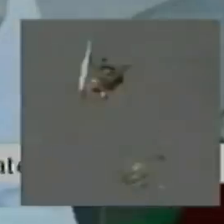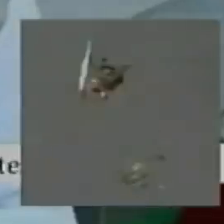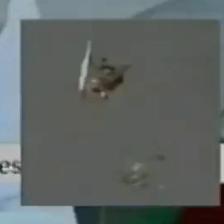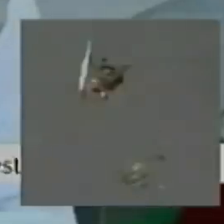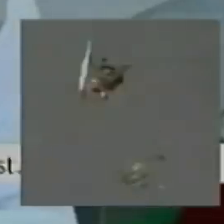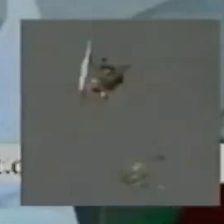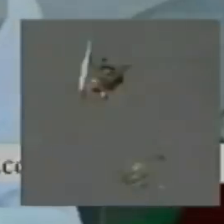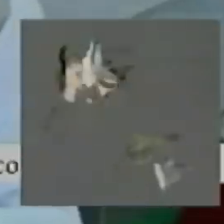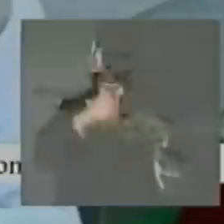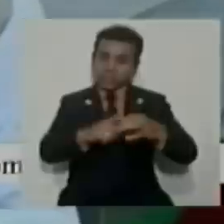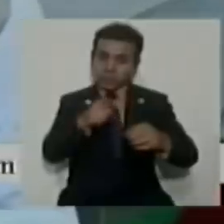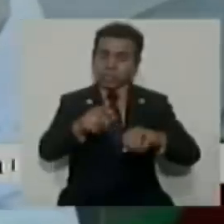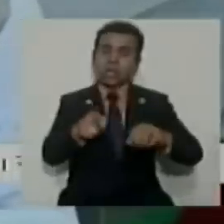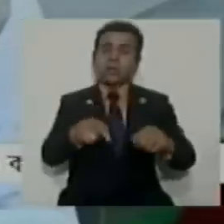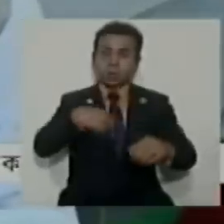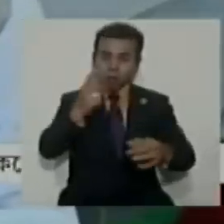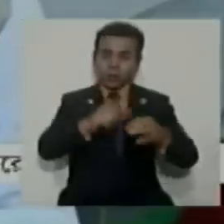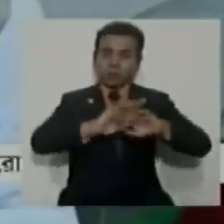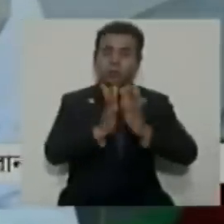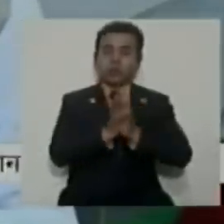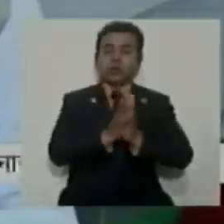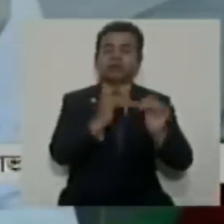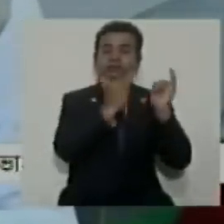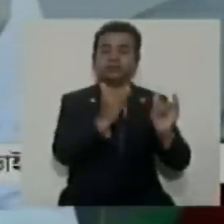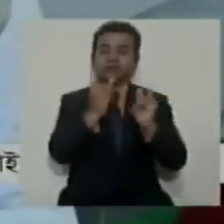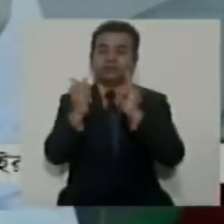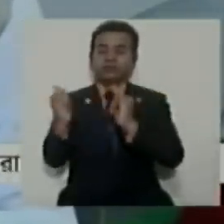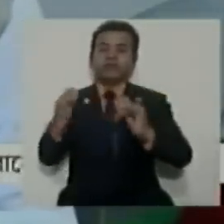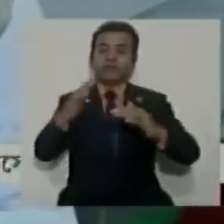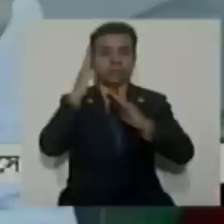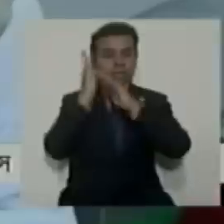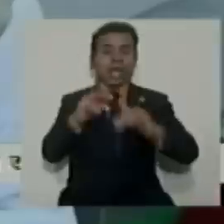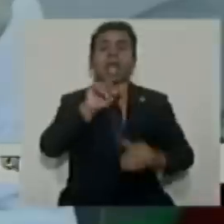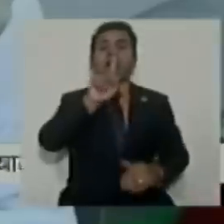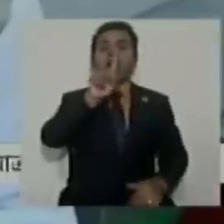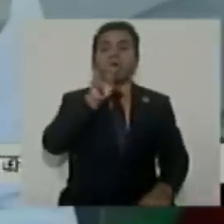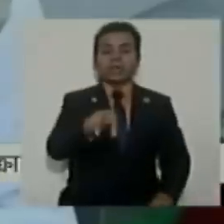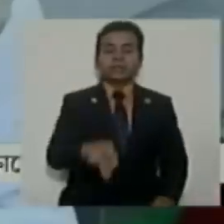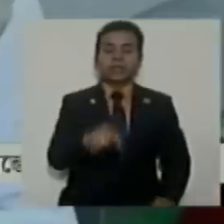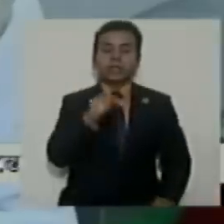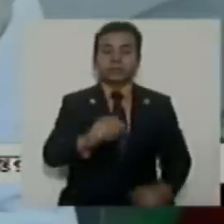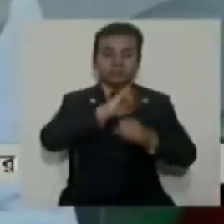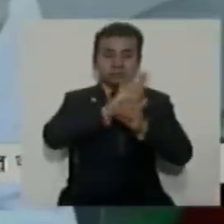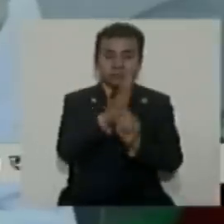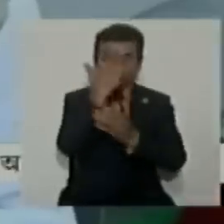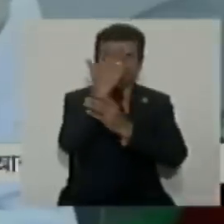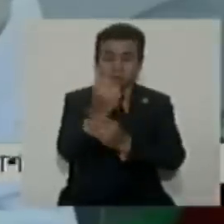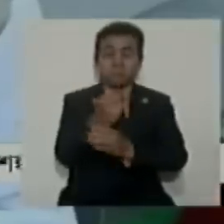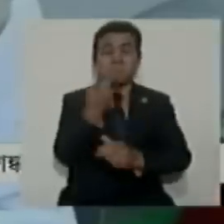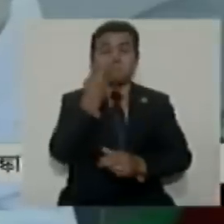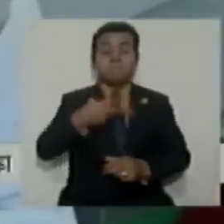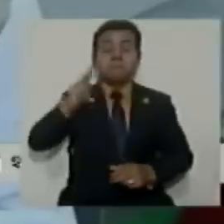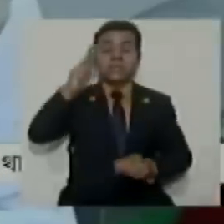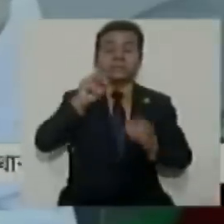1000। করোনায় বেশি আক্রান্ত এলাকা সমূহ আপনারা ইতিমধ্যেই জানেন, ঢাকায়